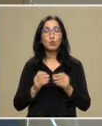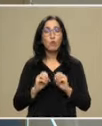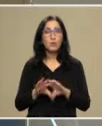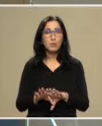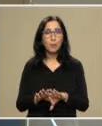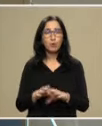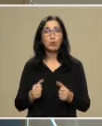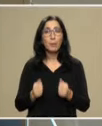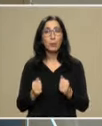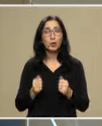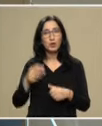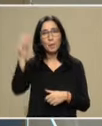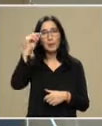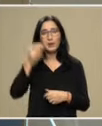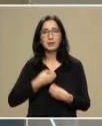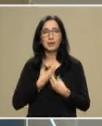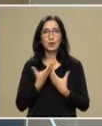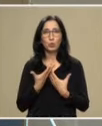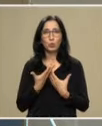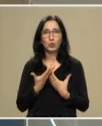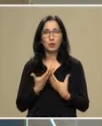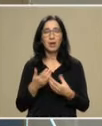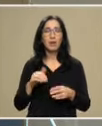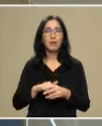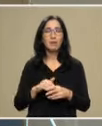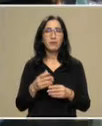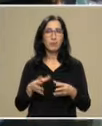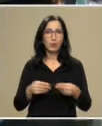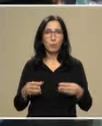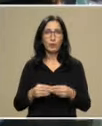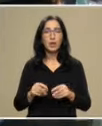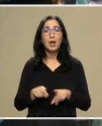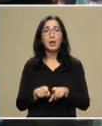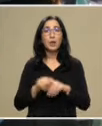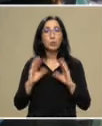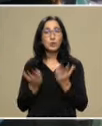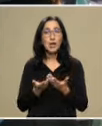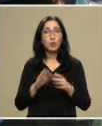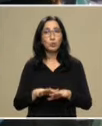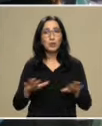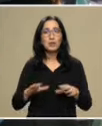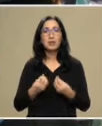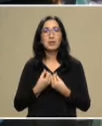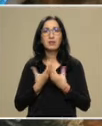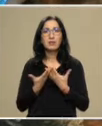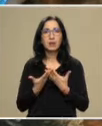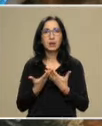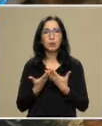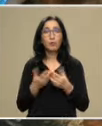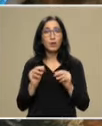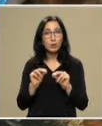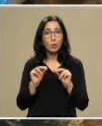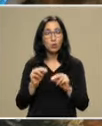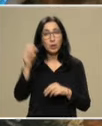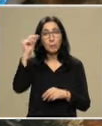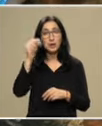да поддържам българския дух в Румъния. Като цяло децата са вдъхновени да